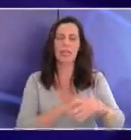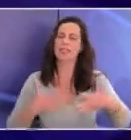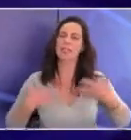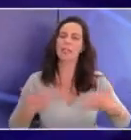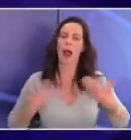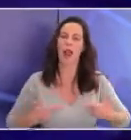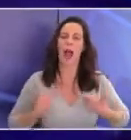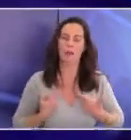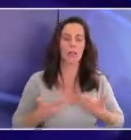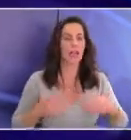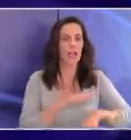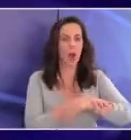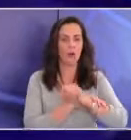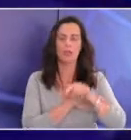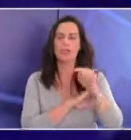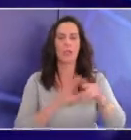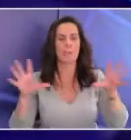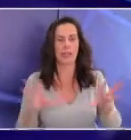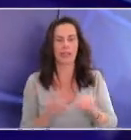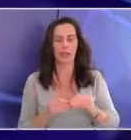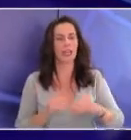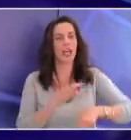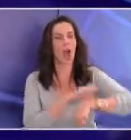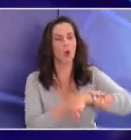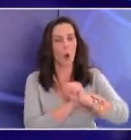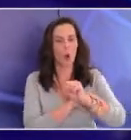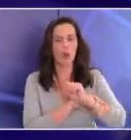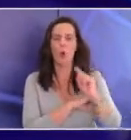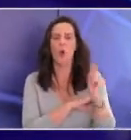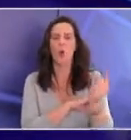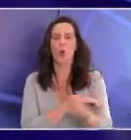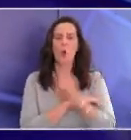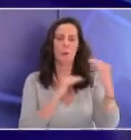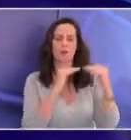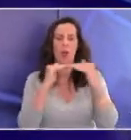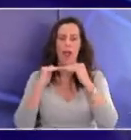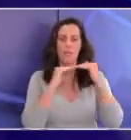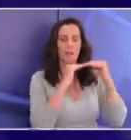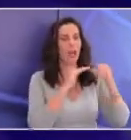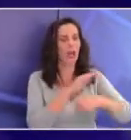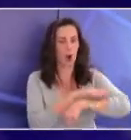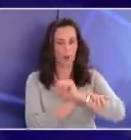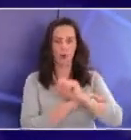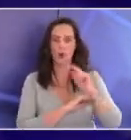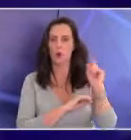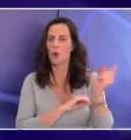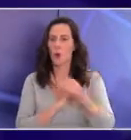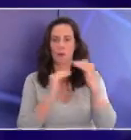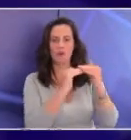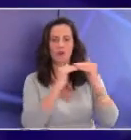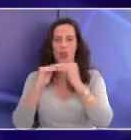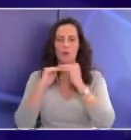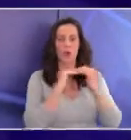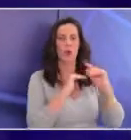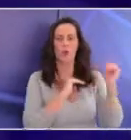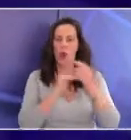שמחת חיים. כדורגל זה ביחד. כדורגל כולם שווים. כדורגל כולם שווים.